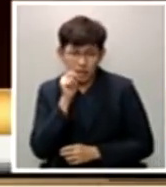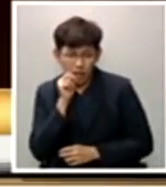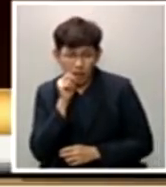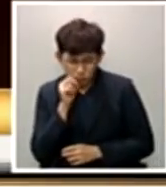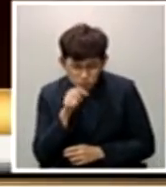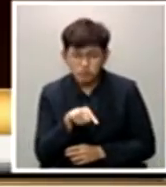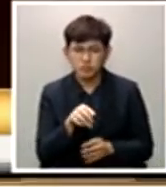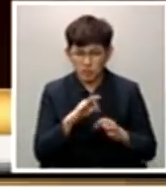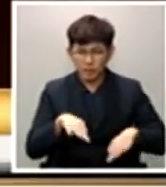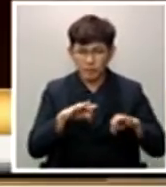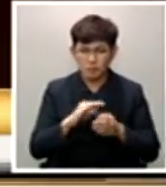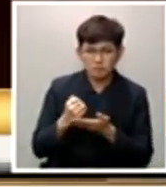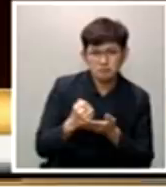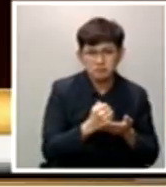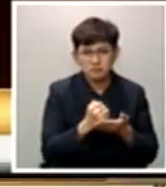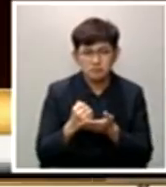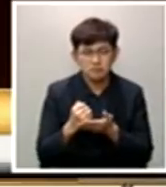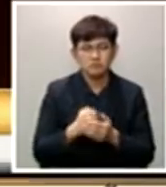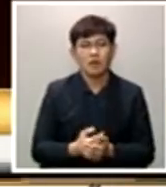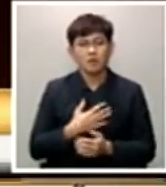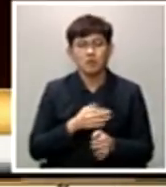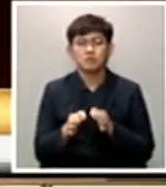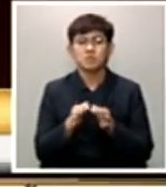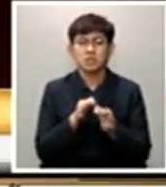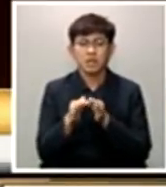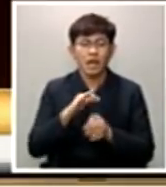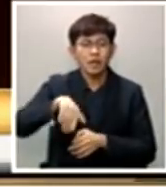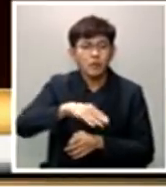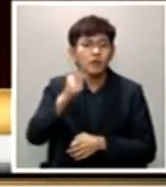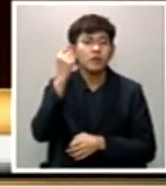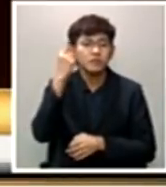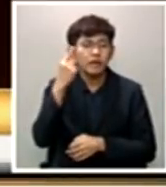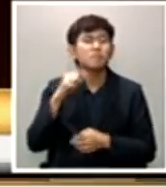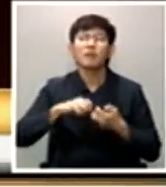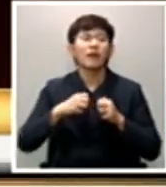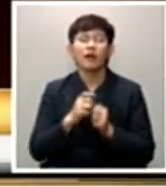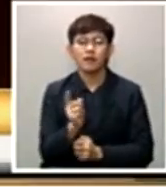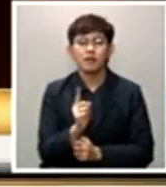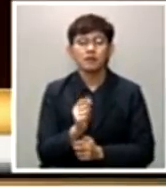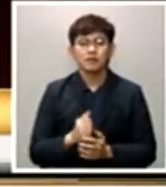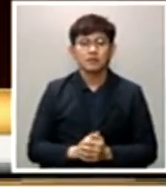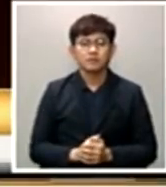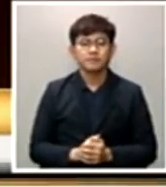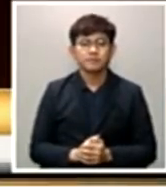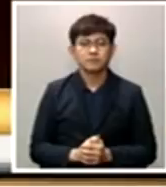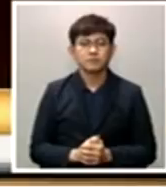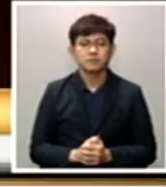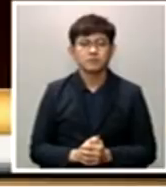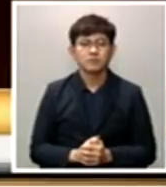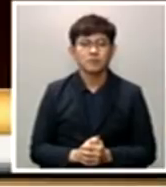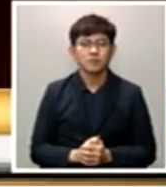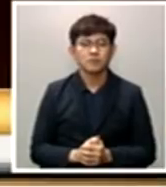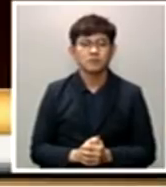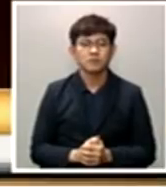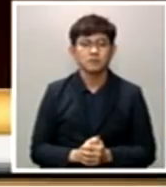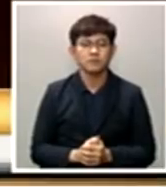ะครับแล้วผมพยายามชี้แจงเพื่อให้ชาวบ้านเนี่ยเข้าใจว่าขณะนี้เป็นอะไรนะครับในประการ